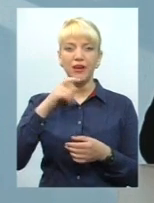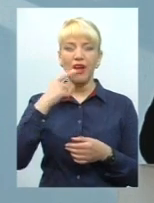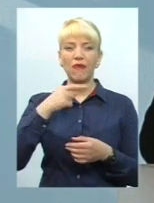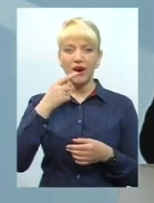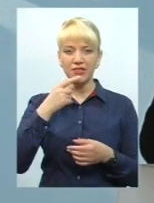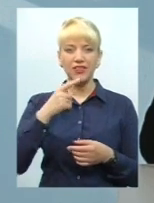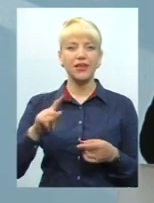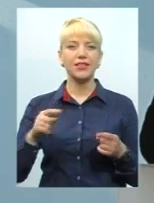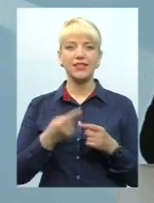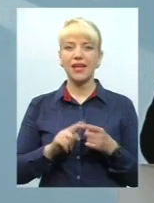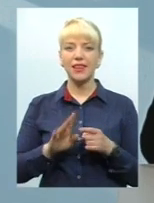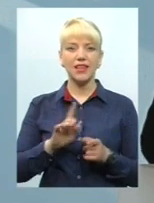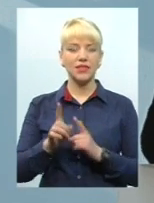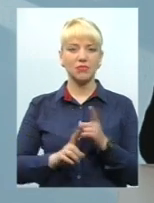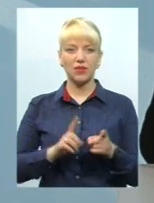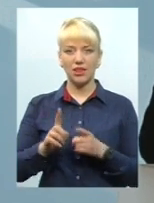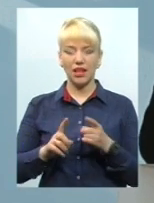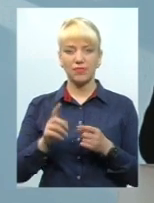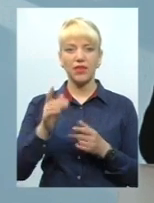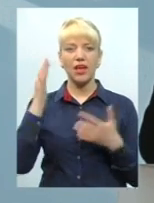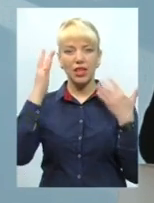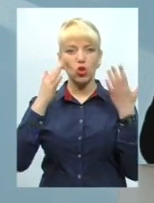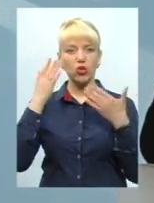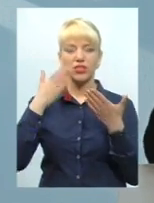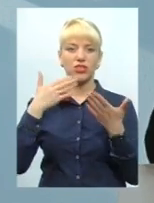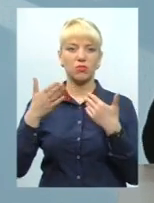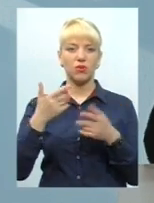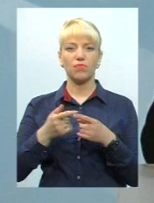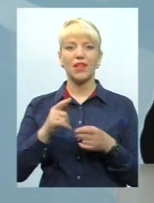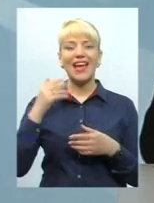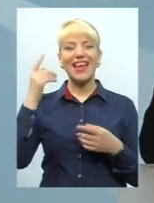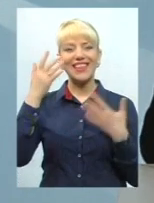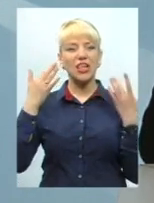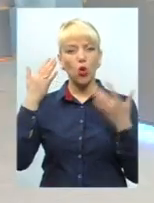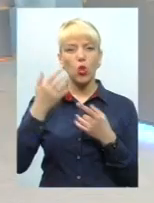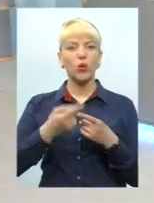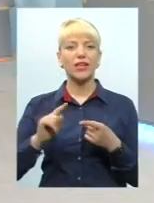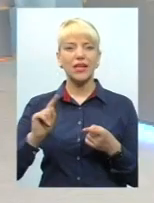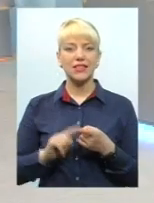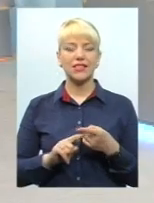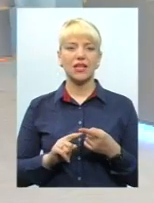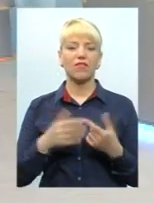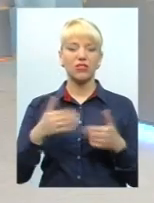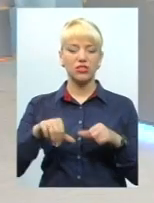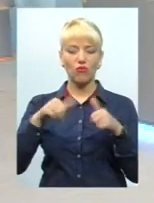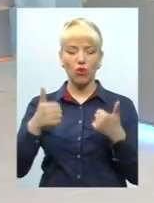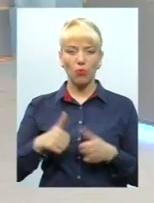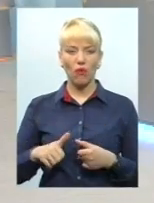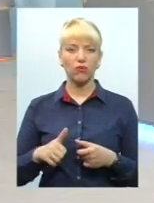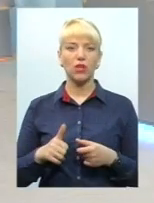не зміна ідеологічних підходів, так? Тому що ідеологія – це сформована суб'єктивно.